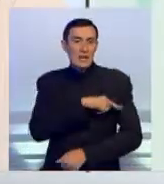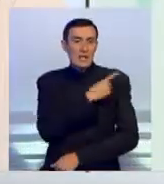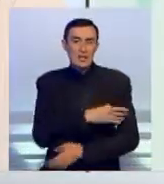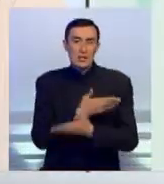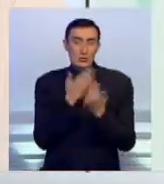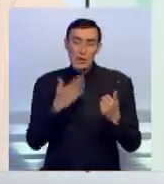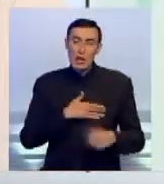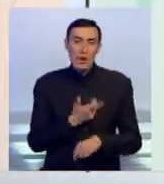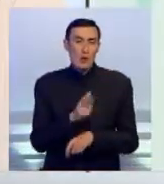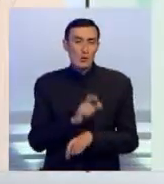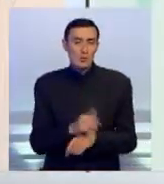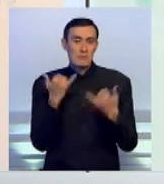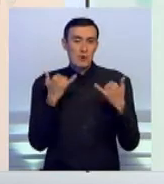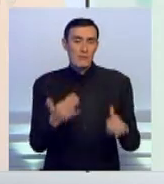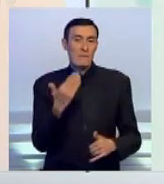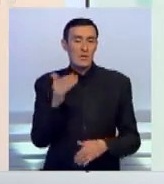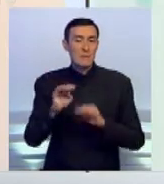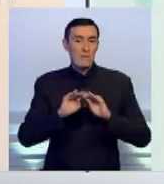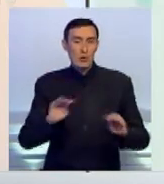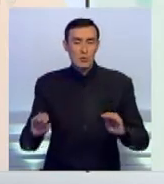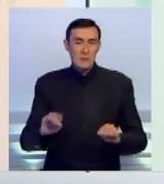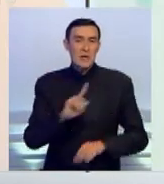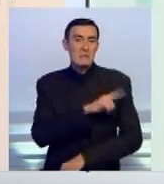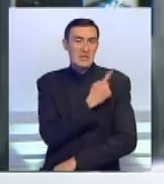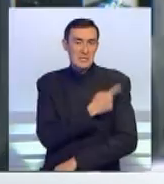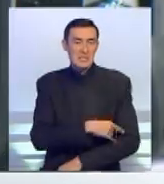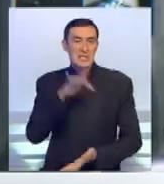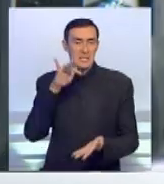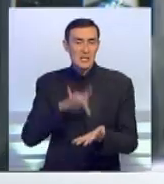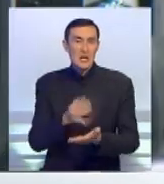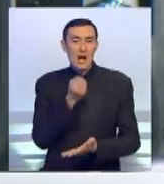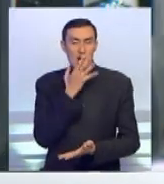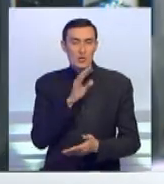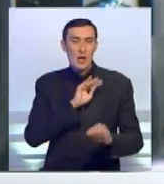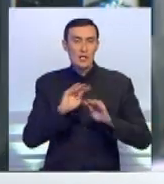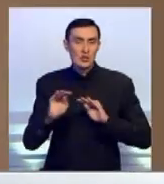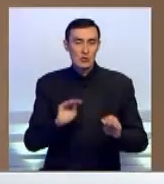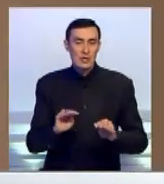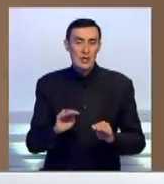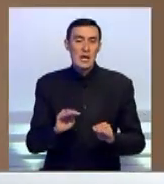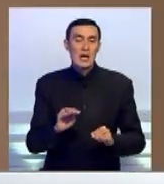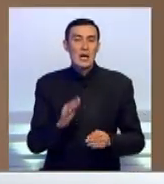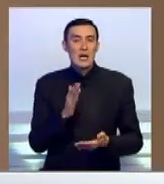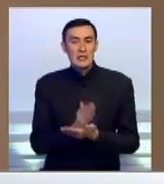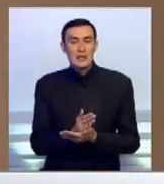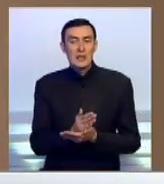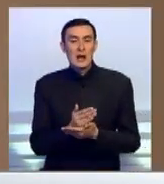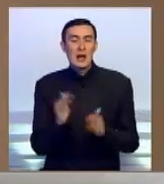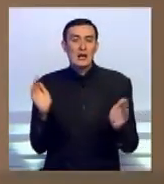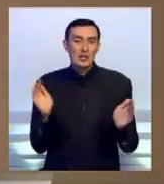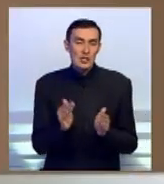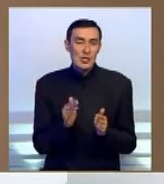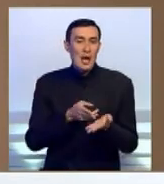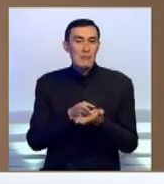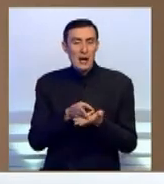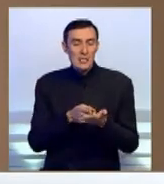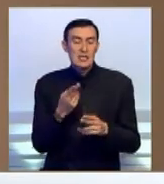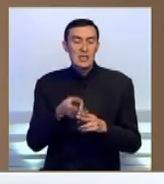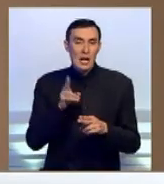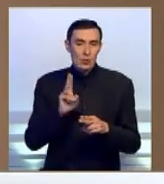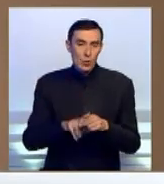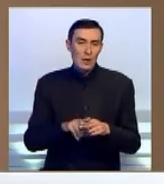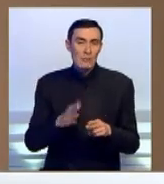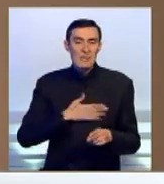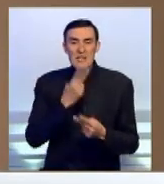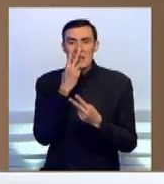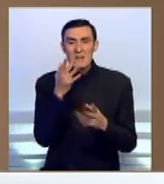поражен вашим оборудованием. Ваш медицинский центр хорошо оснащен. Есть определенные ограничения лапароскопических операций, которые,